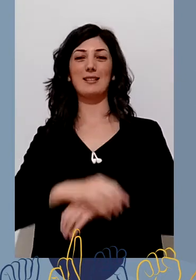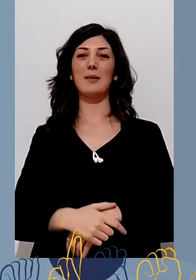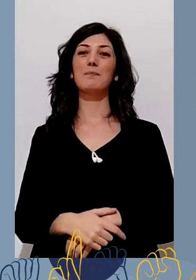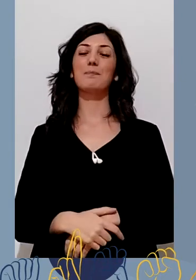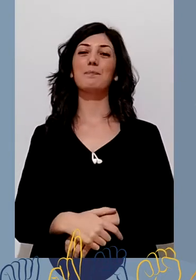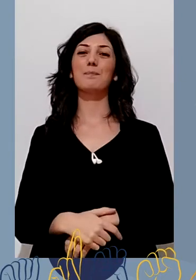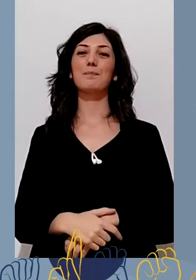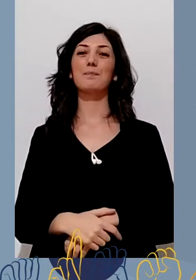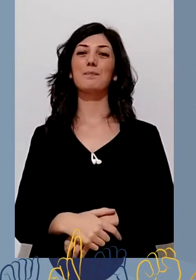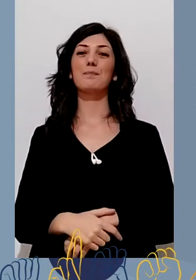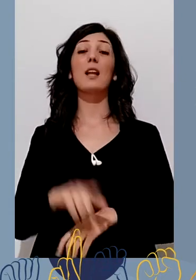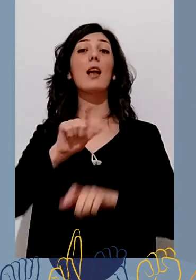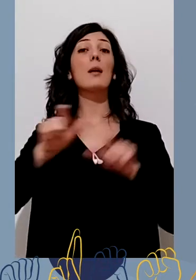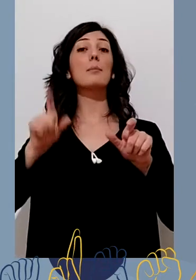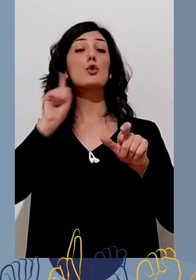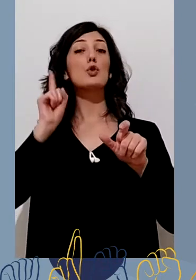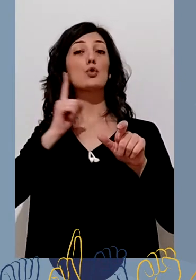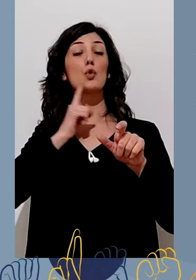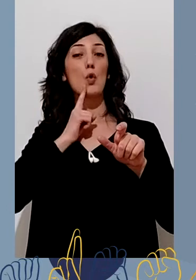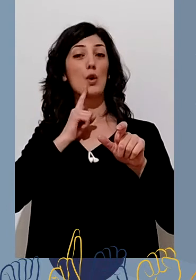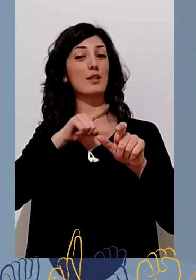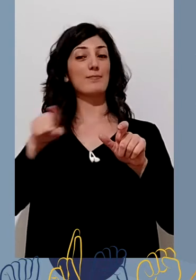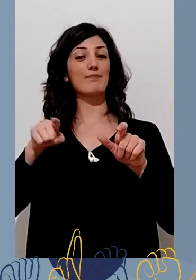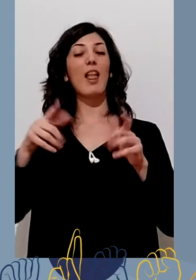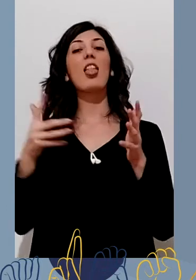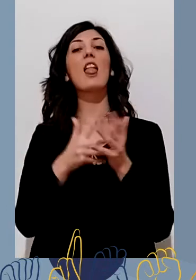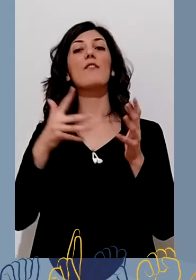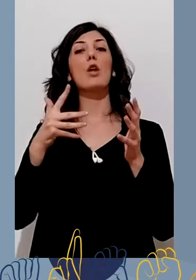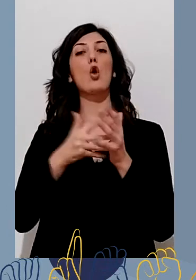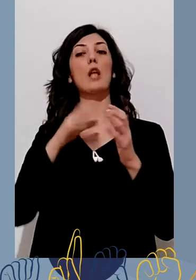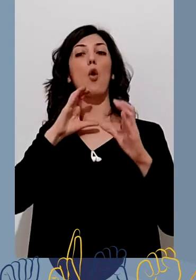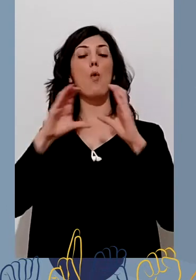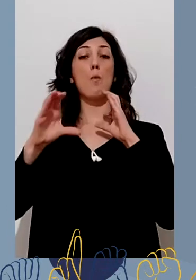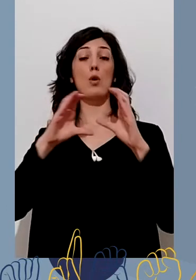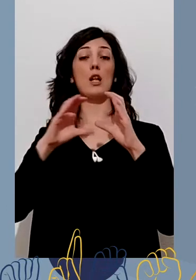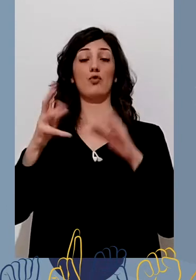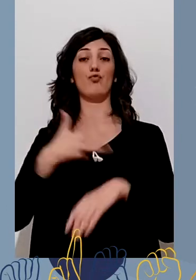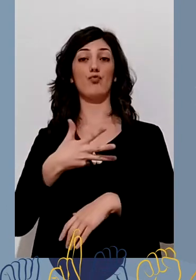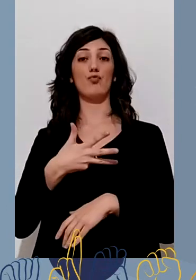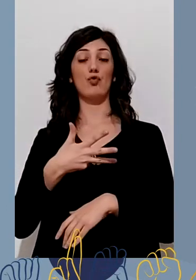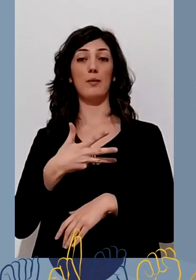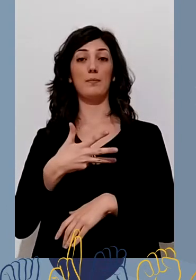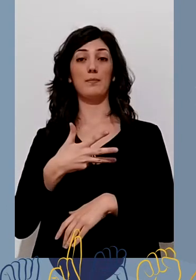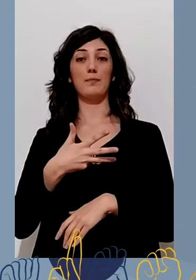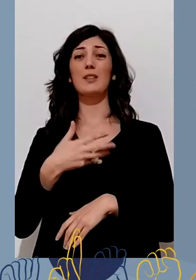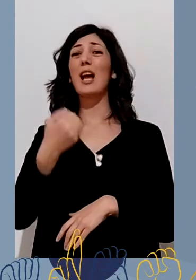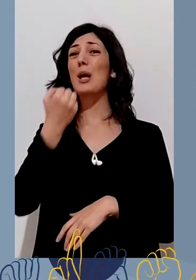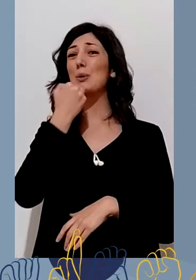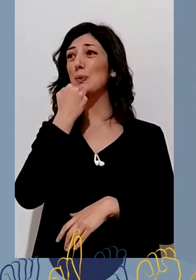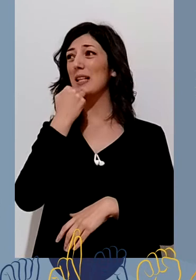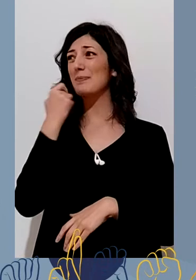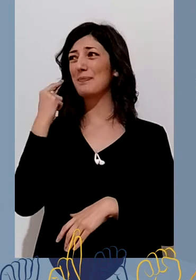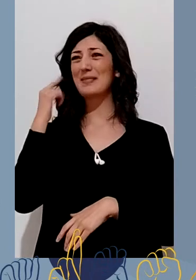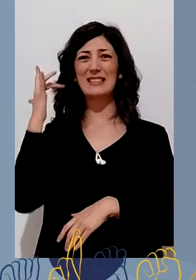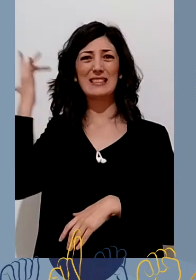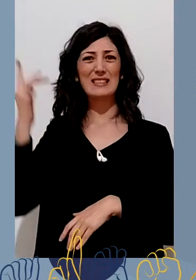persone sorde hanno, diciamo, delle difficoltà a livello comunicativo. Chiedo scusa, sento dei ritorni?